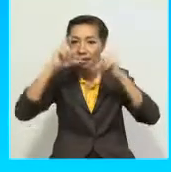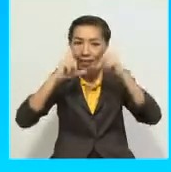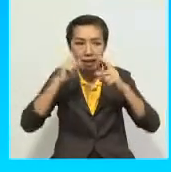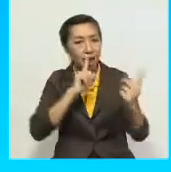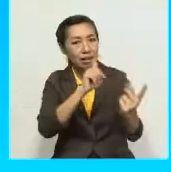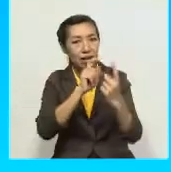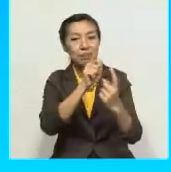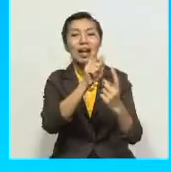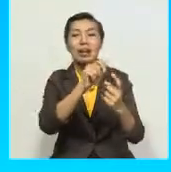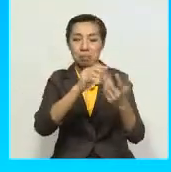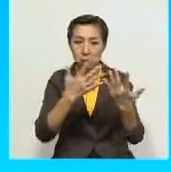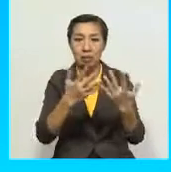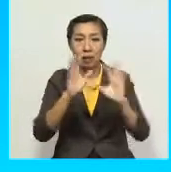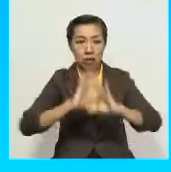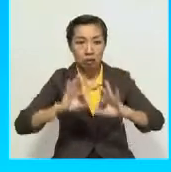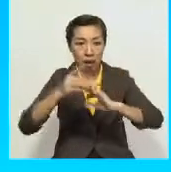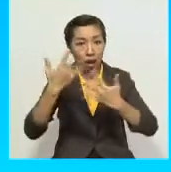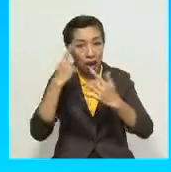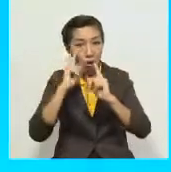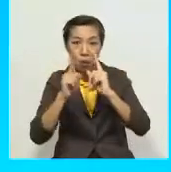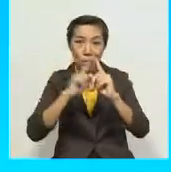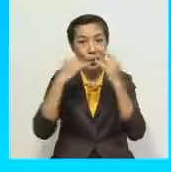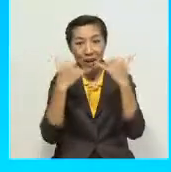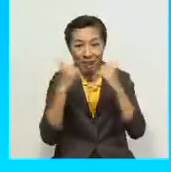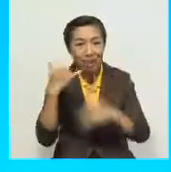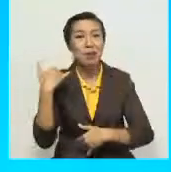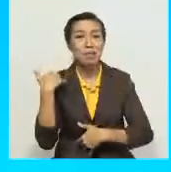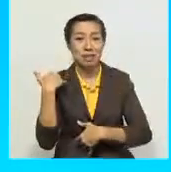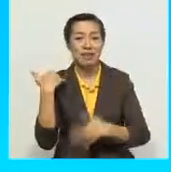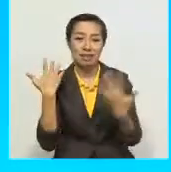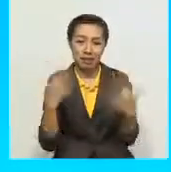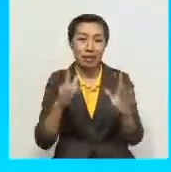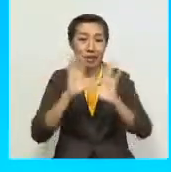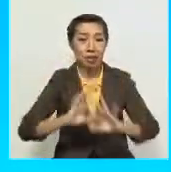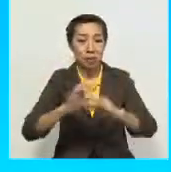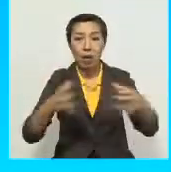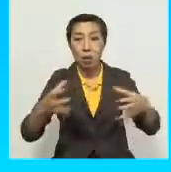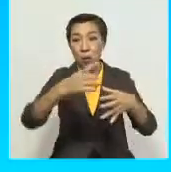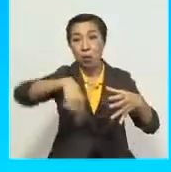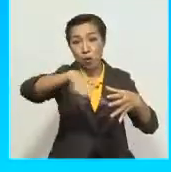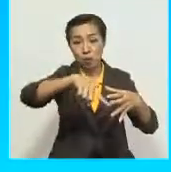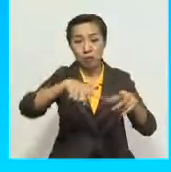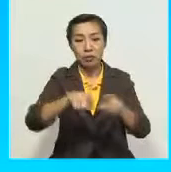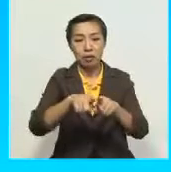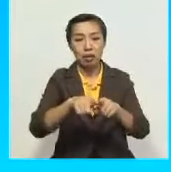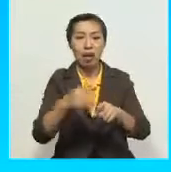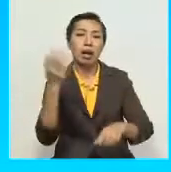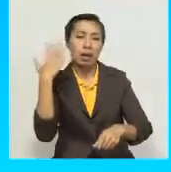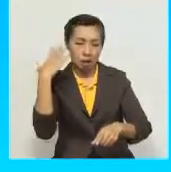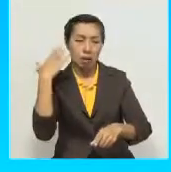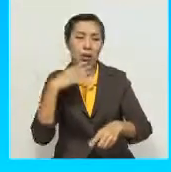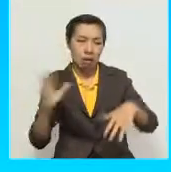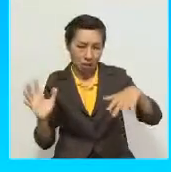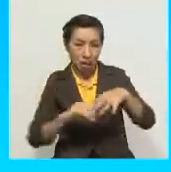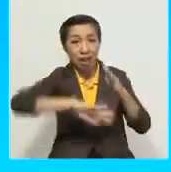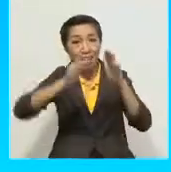โต้ตอบกันได้และที่สำคัญยังมีโอกาสในการพูดคุยเล่นด้วยซ้ำไปนะคะและที่สำคัญน้องๆกลุ่มนี้เนี่ยก็เคยเข้าถ้ำหลวงมาแล้วถึง4